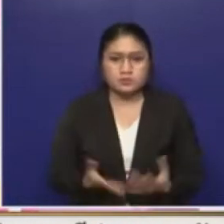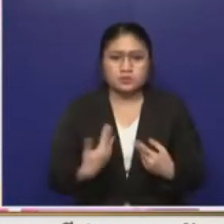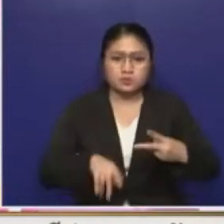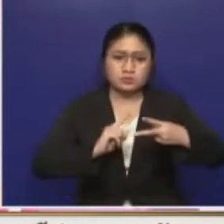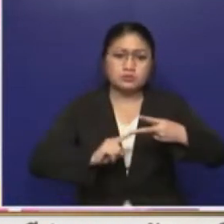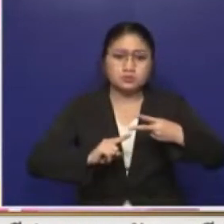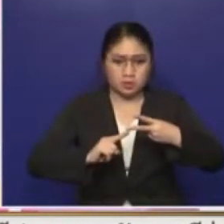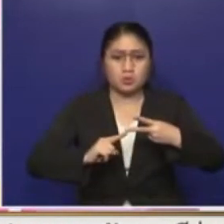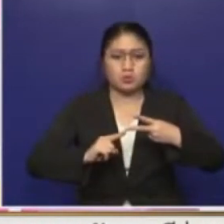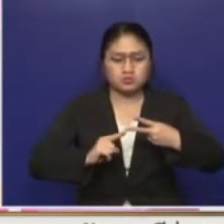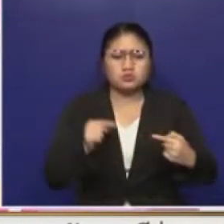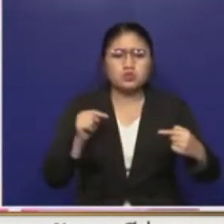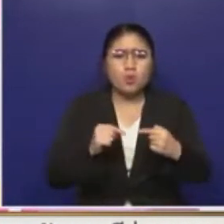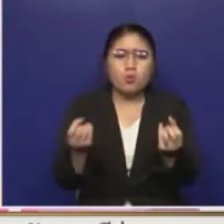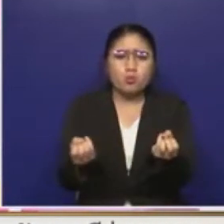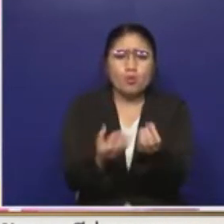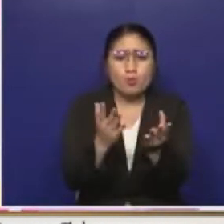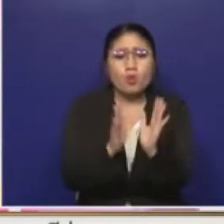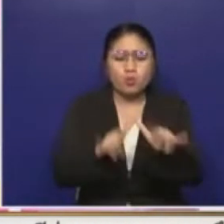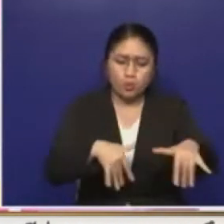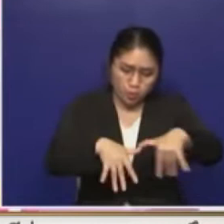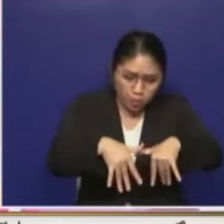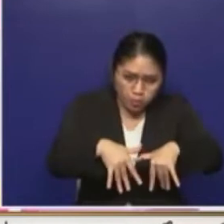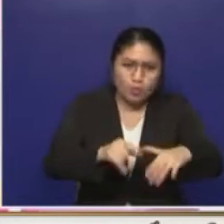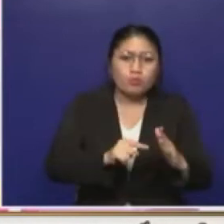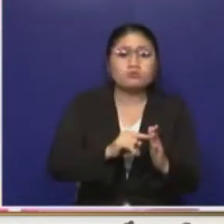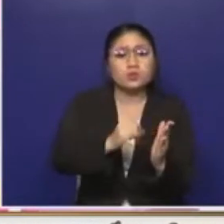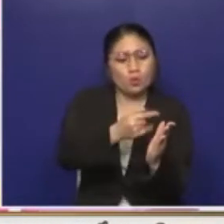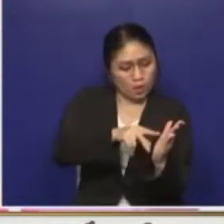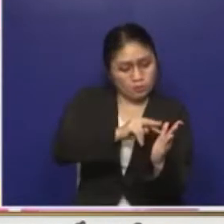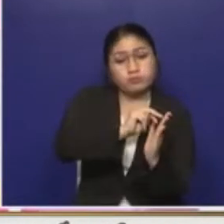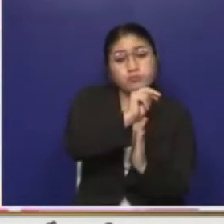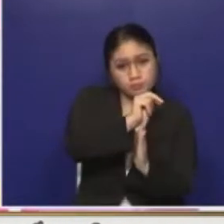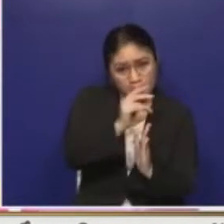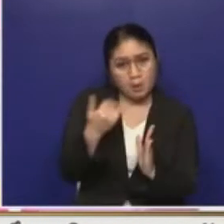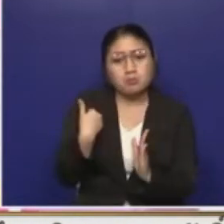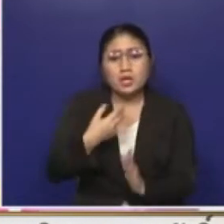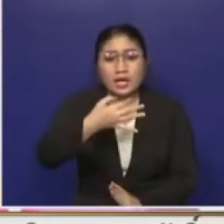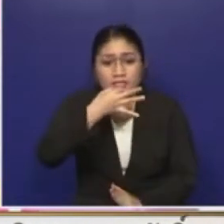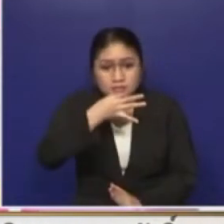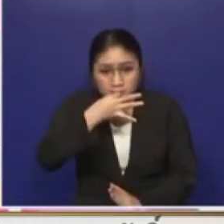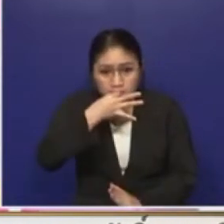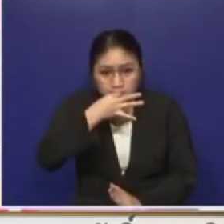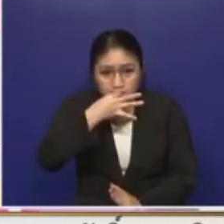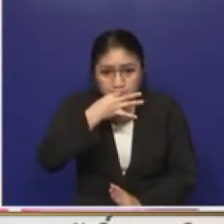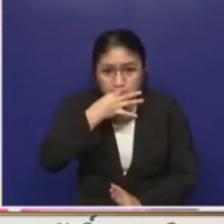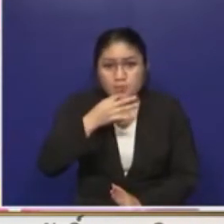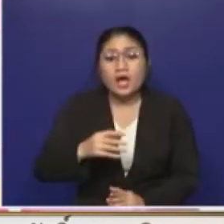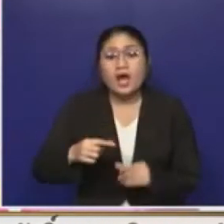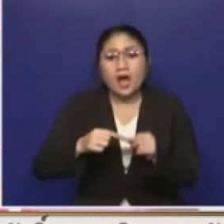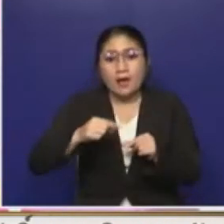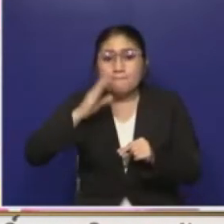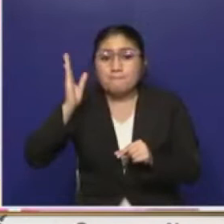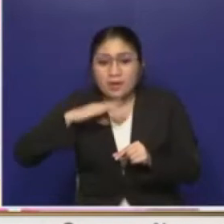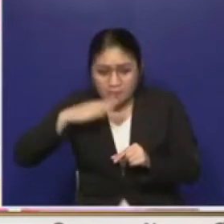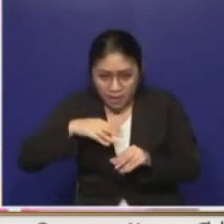านประธานครับเป็นความเดือดร้อนของพี่น้องเกษตรกรในพื้นที่จังหวัดน่านที่มีอาชีพปลูกพริกครับฤดูนี้เป็นฤดูพ